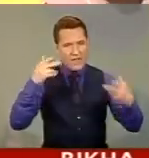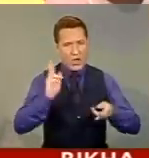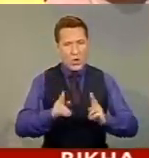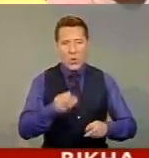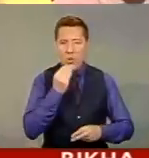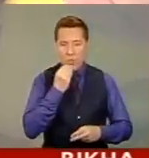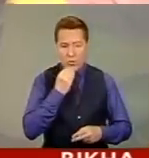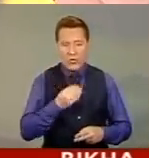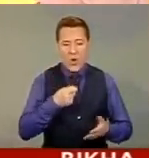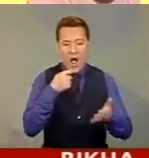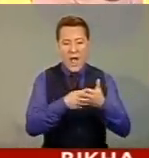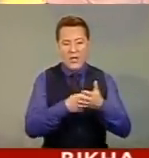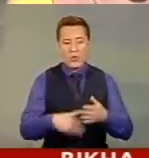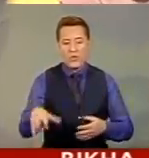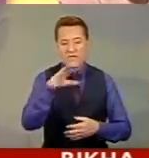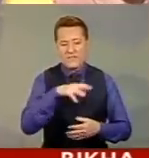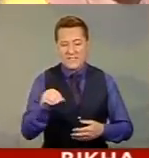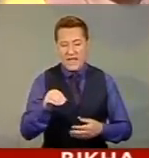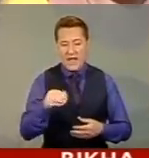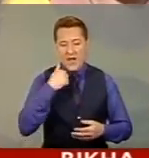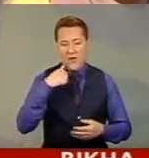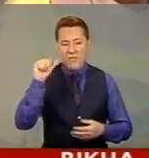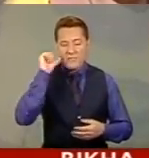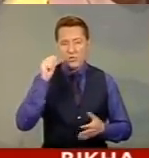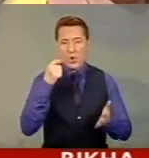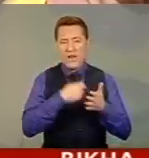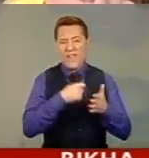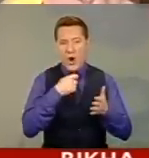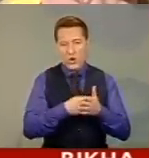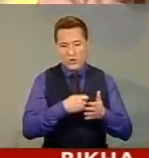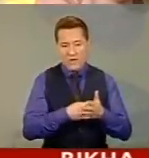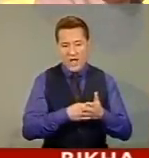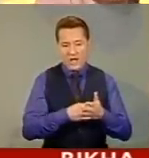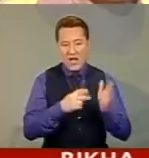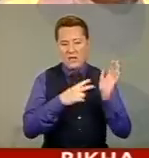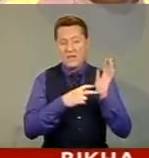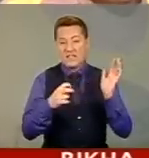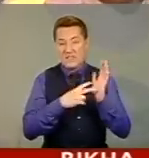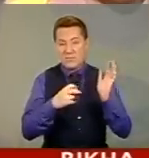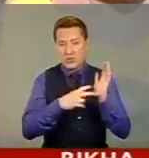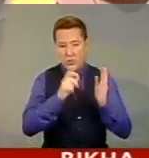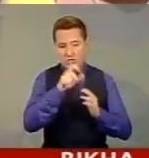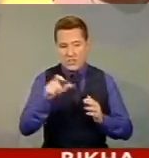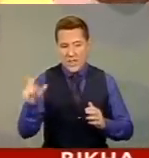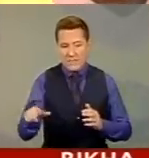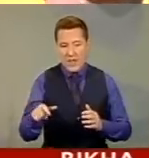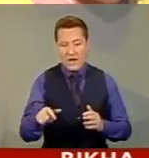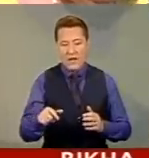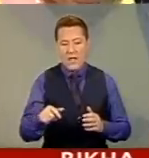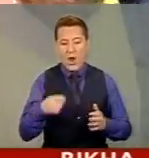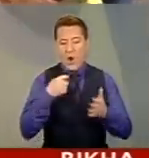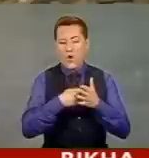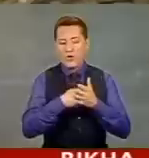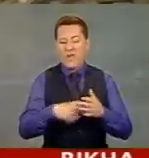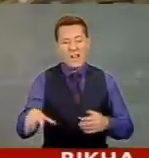Ми годуємо усіх. Ми станом на вечір учора нагодували до 700 чоловік. Навіть можна сказати 700. Годували